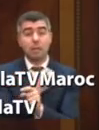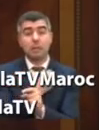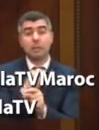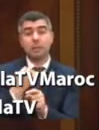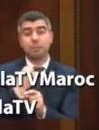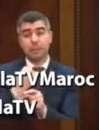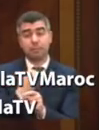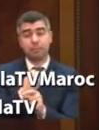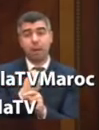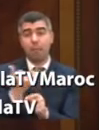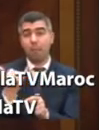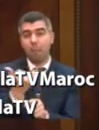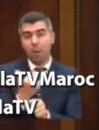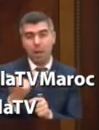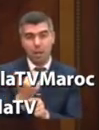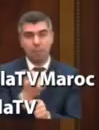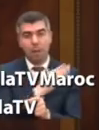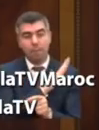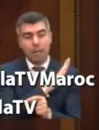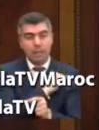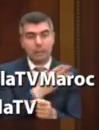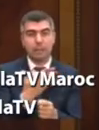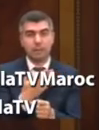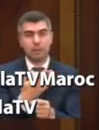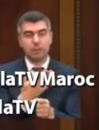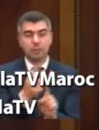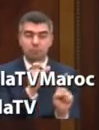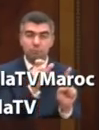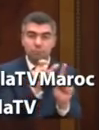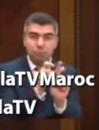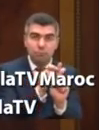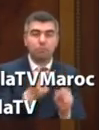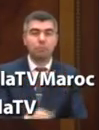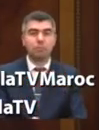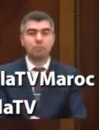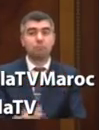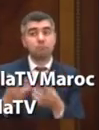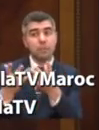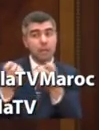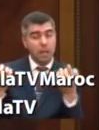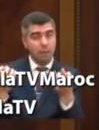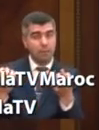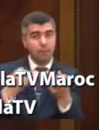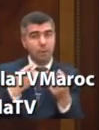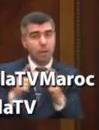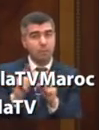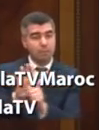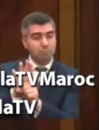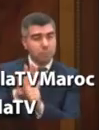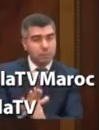اللازم وتلقي الرعاية الصحية الكاملة، وحينما تتعرض الغالبة العظمى لكل أشكال